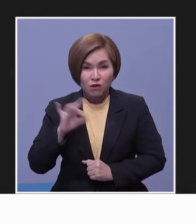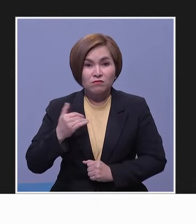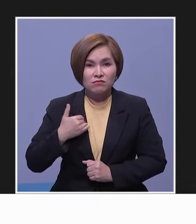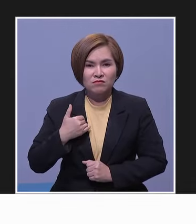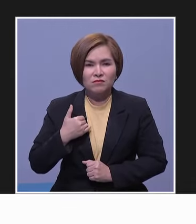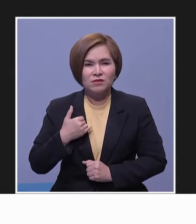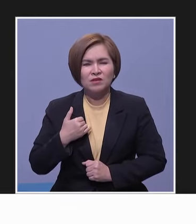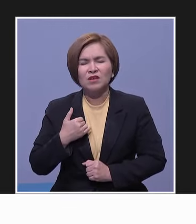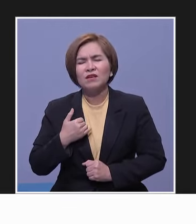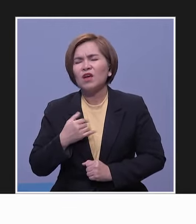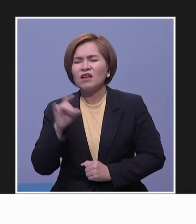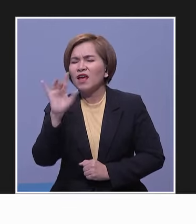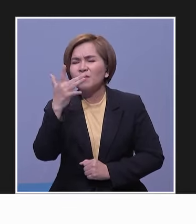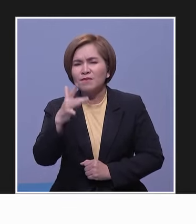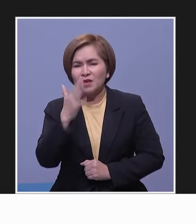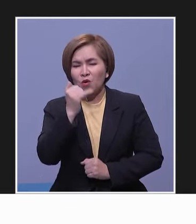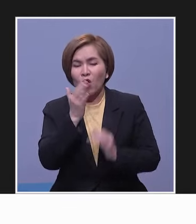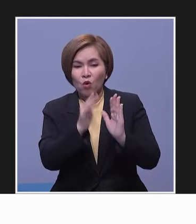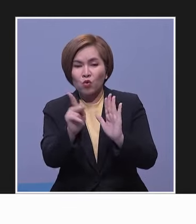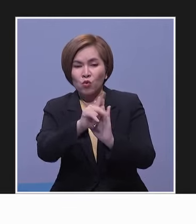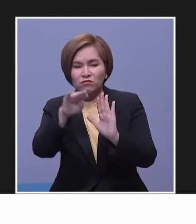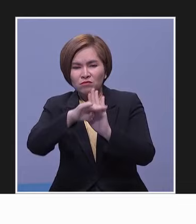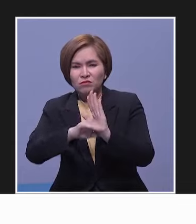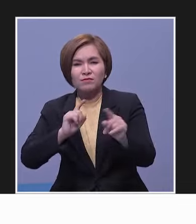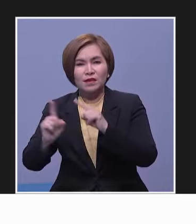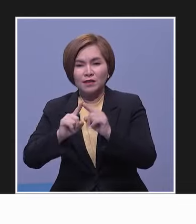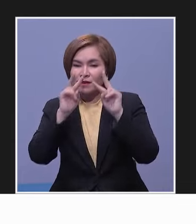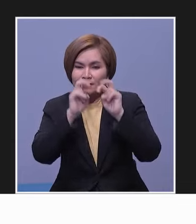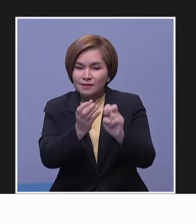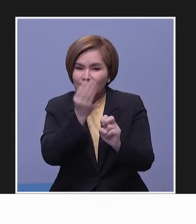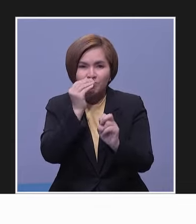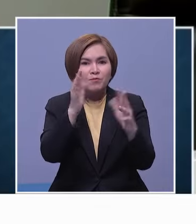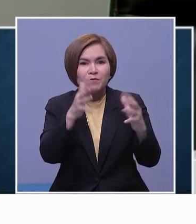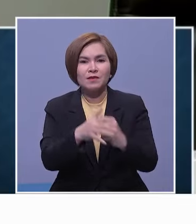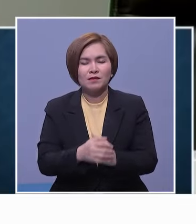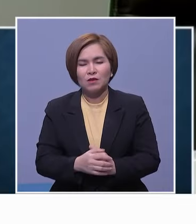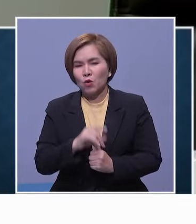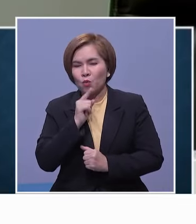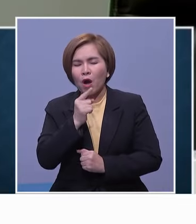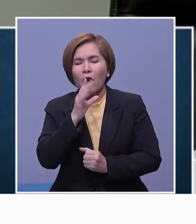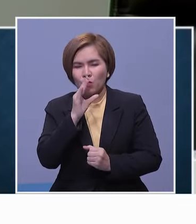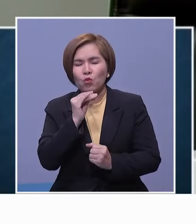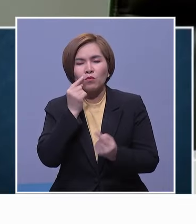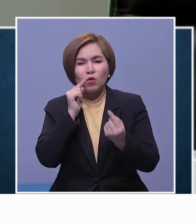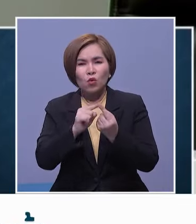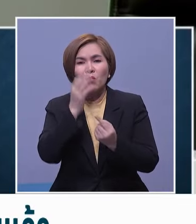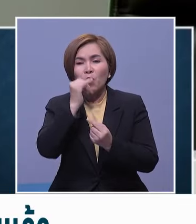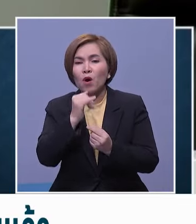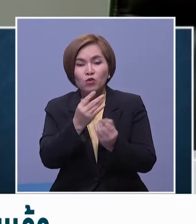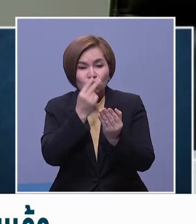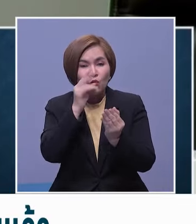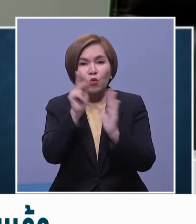ไม่ได้ศึกษากติกาหรือกฎหมายหรือรัฐธรรมนูญนะครับแล้วก็มาพิพากษาวิจาร